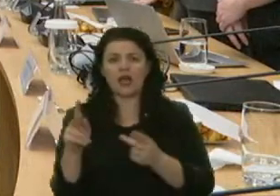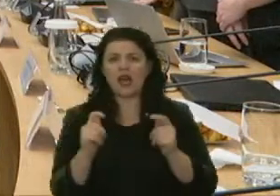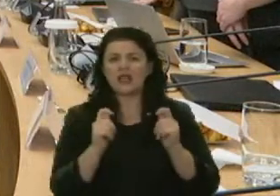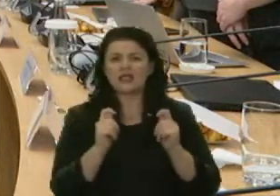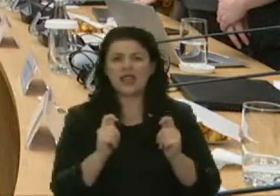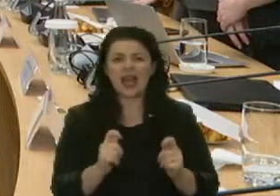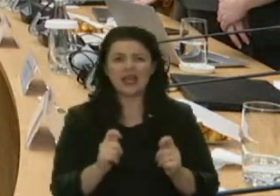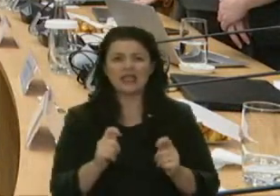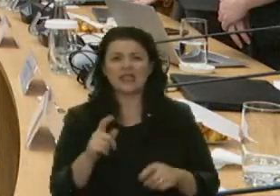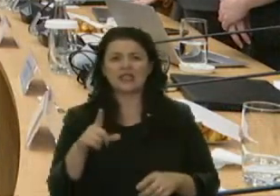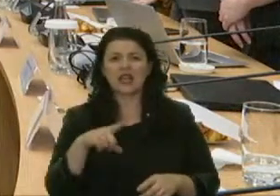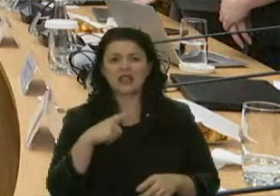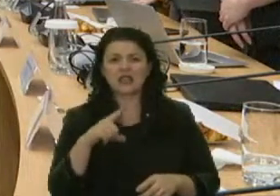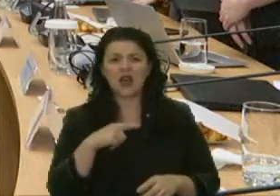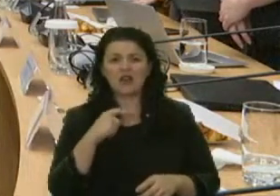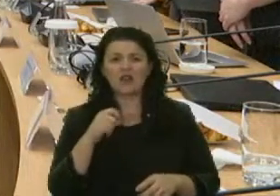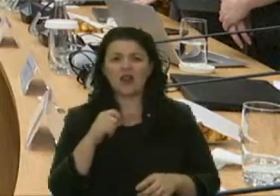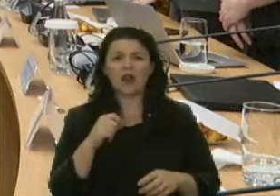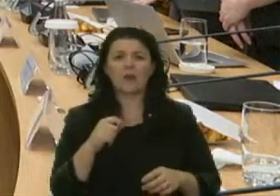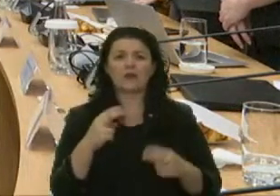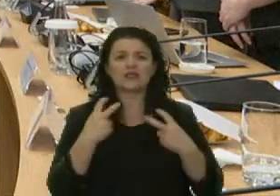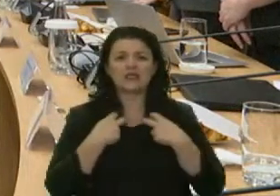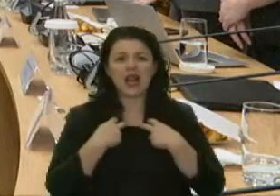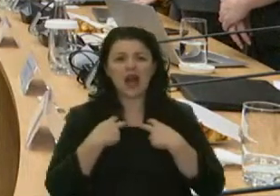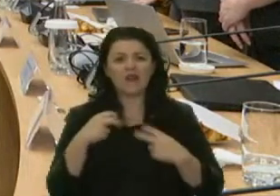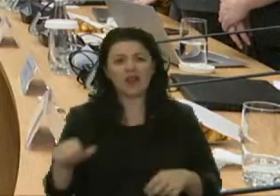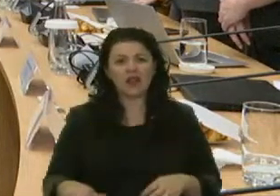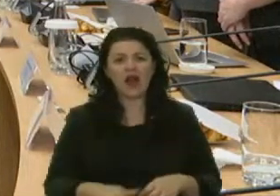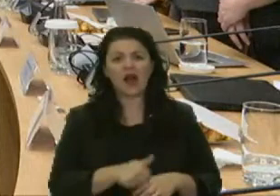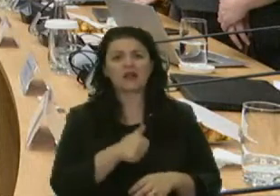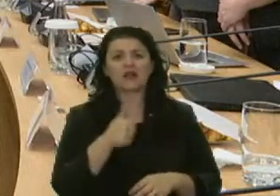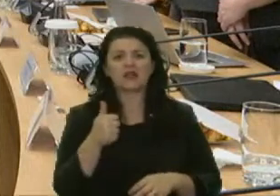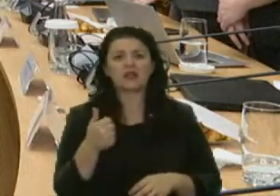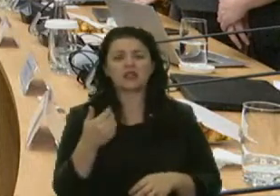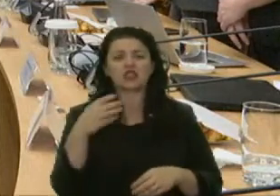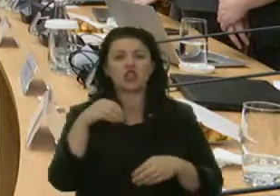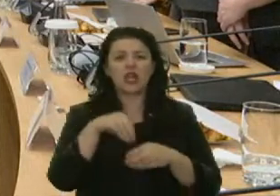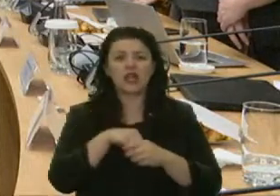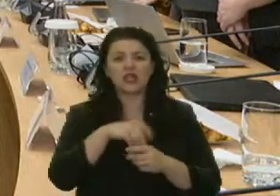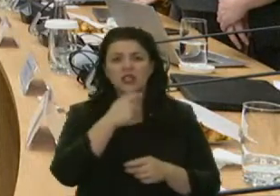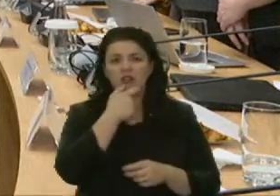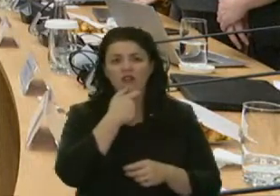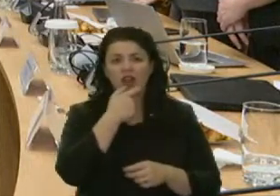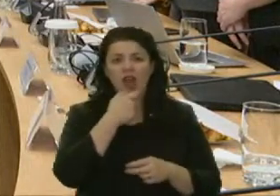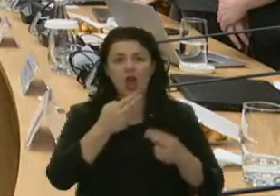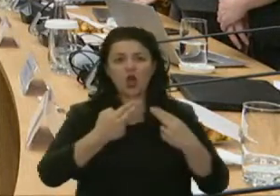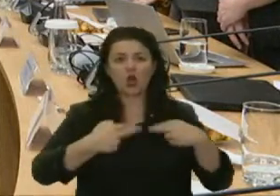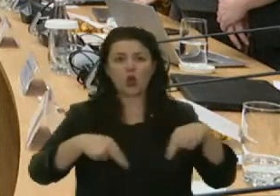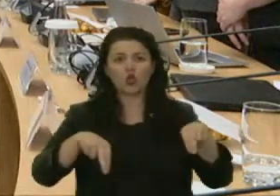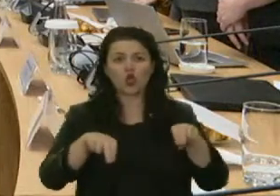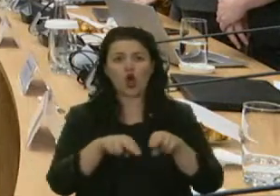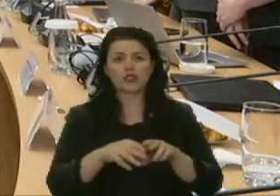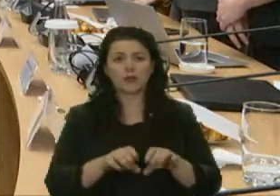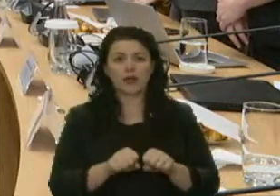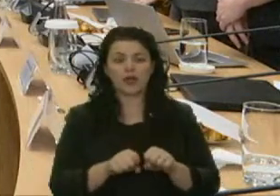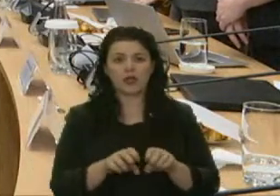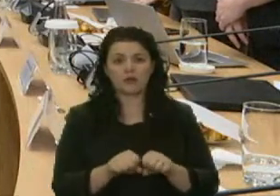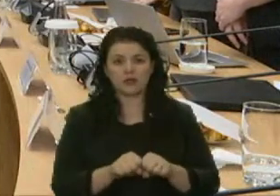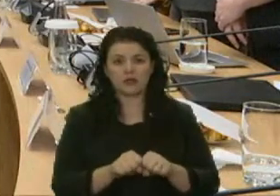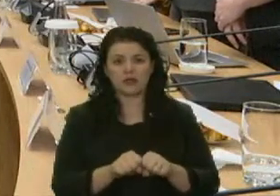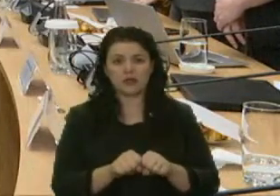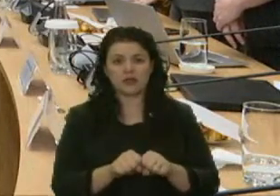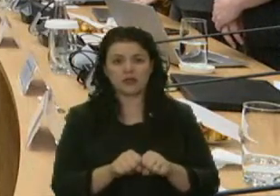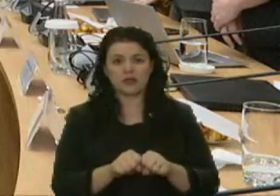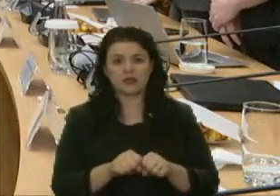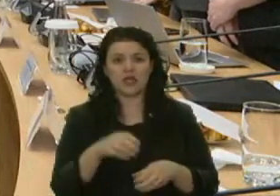prima decât să fi Slav iară în vechiul nost